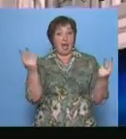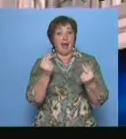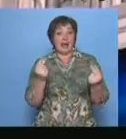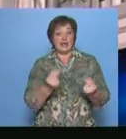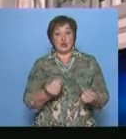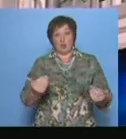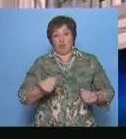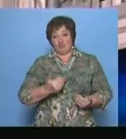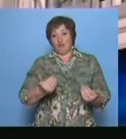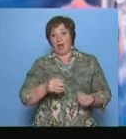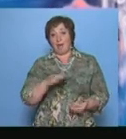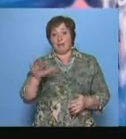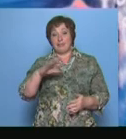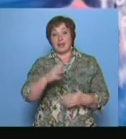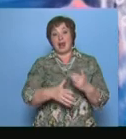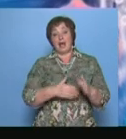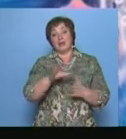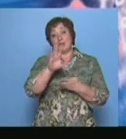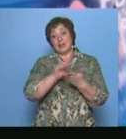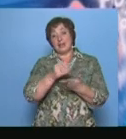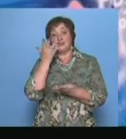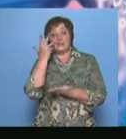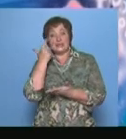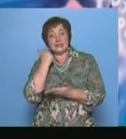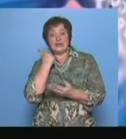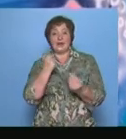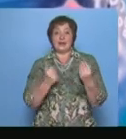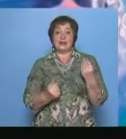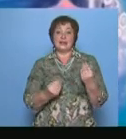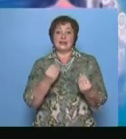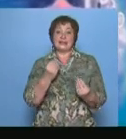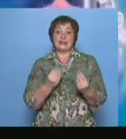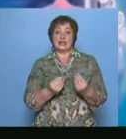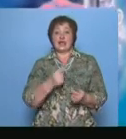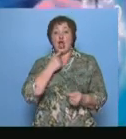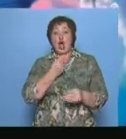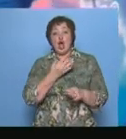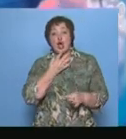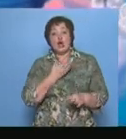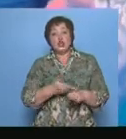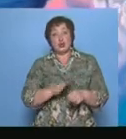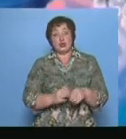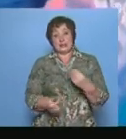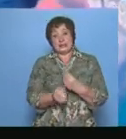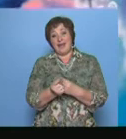мира». Набирал уже цвет спрей-краской для граффити. То есть вот сложности возникали вот